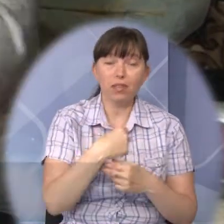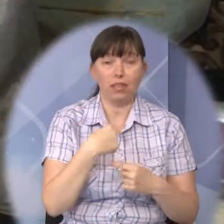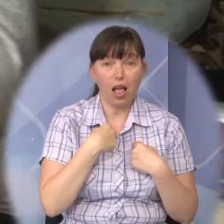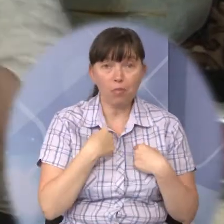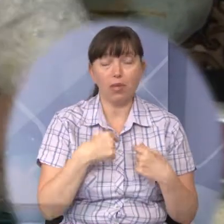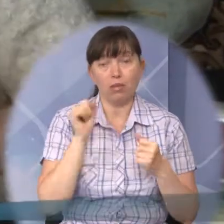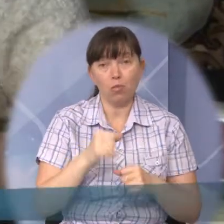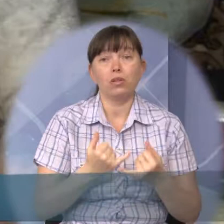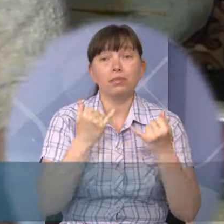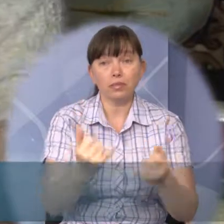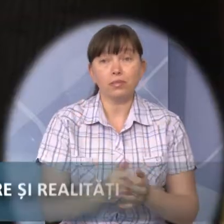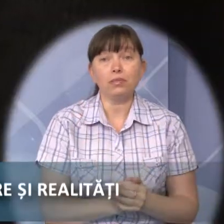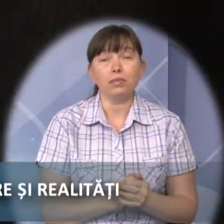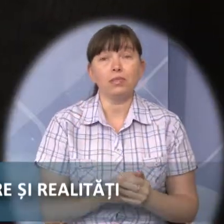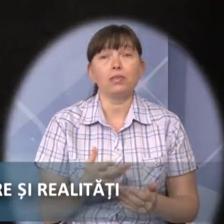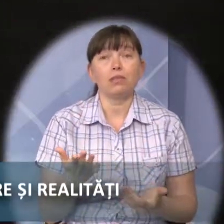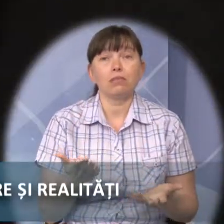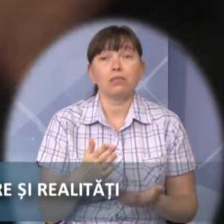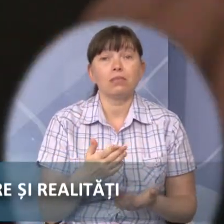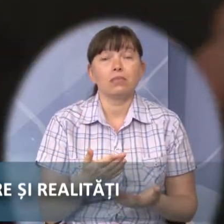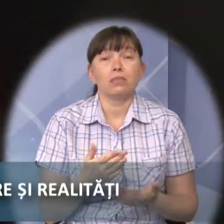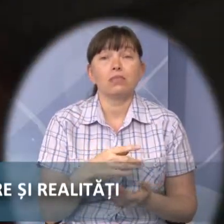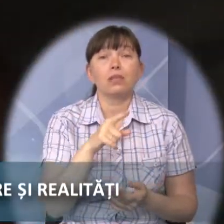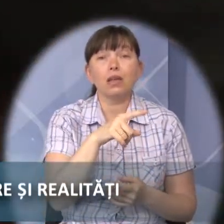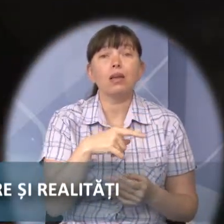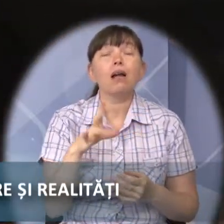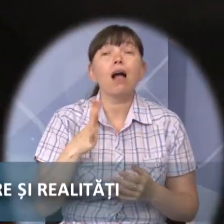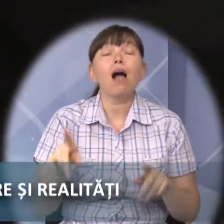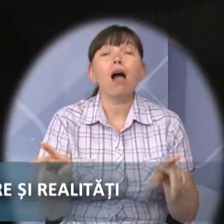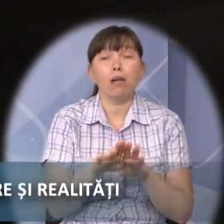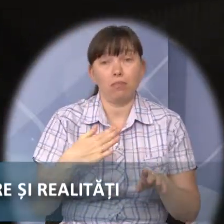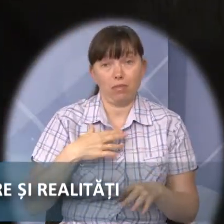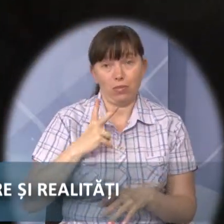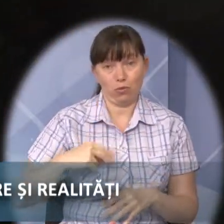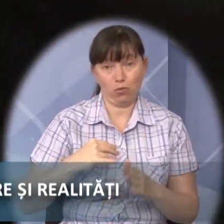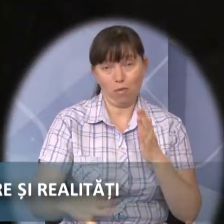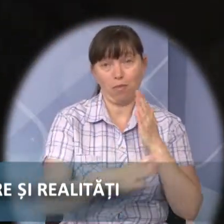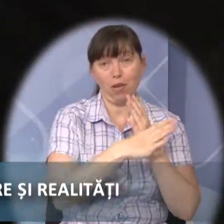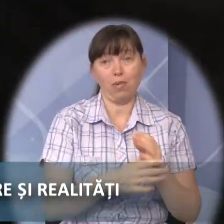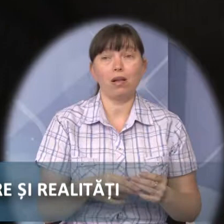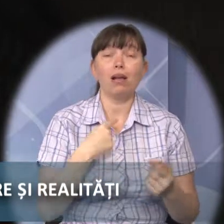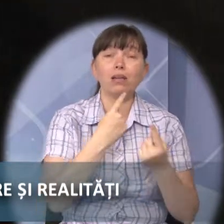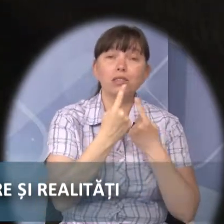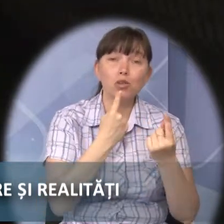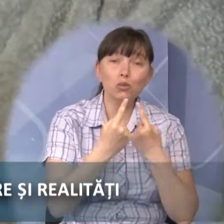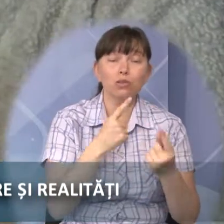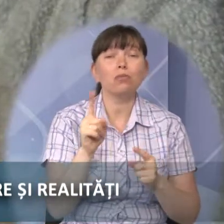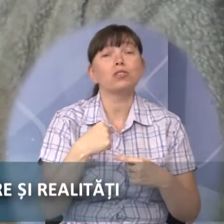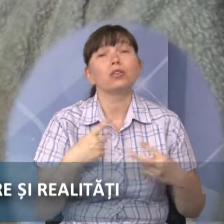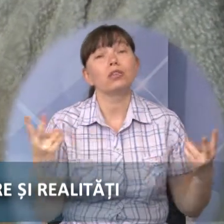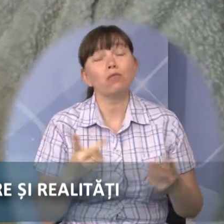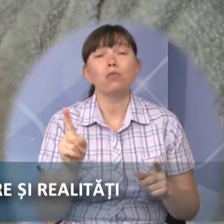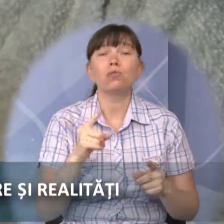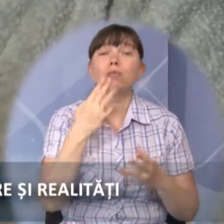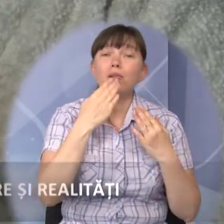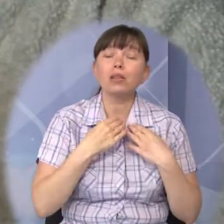mine, că sunt mai mult ca mine. Și sufletește ei ca o pată la mine, ca pata mea. Vine și discutăm ce